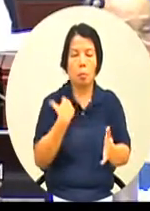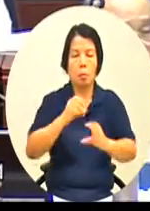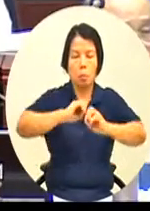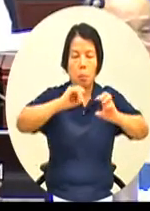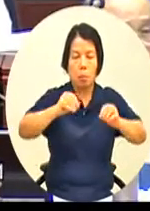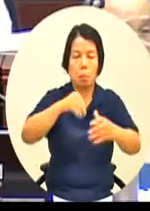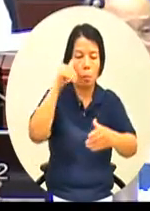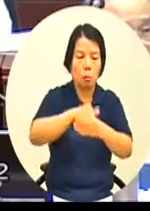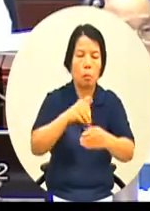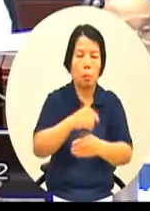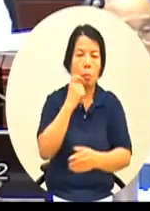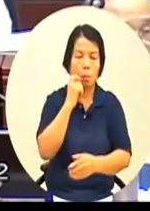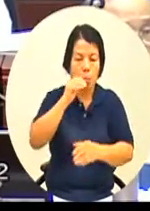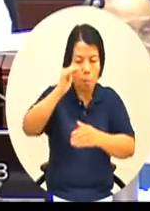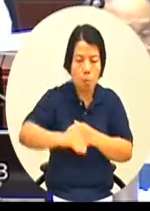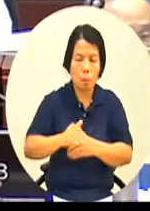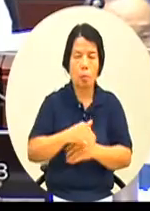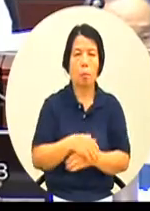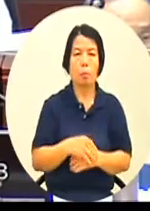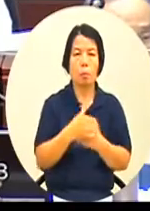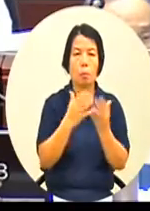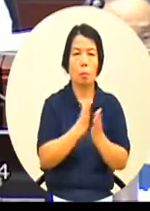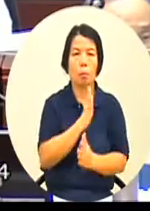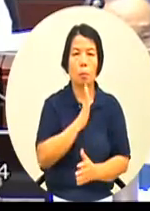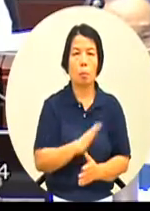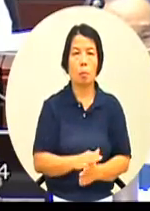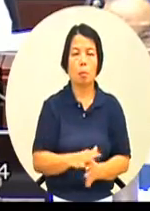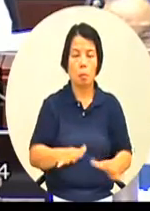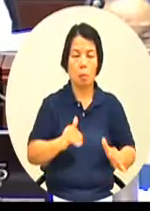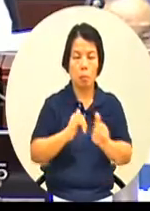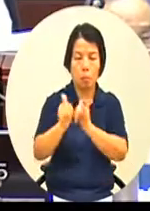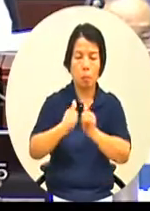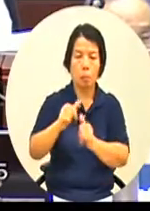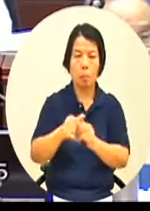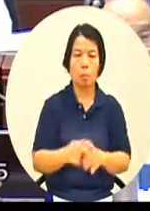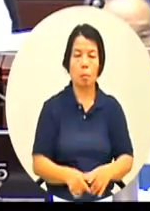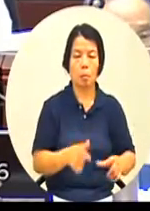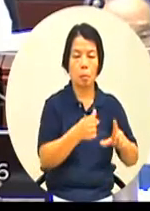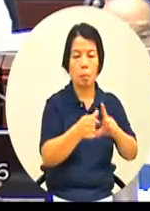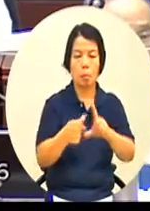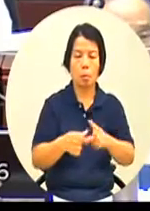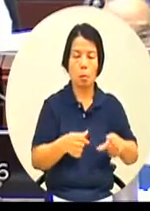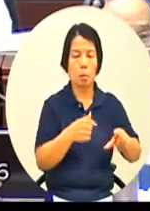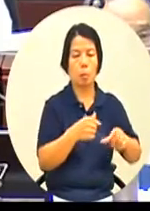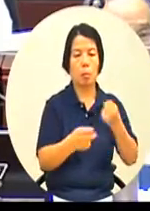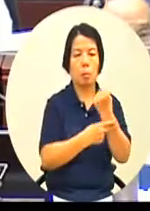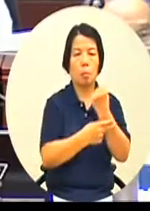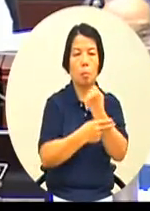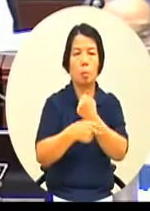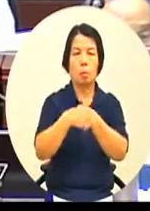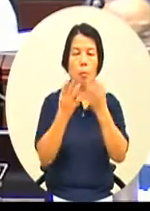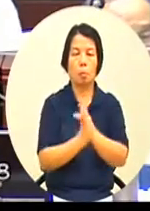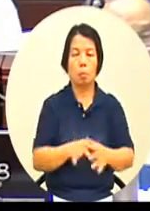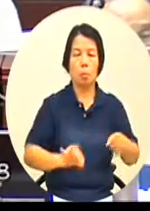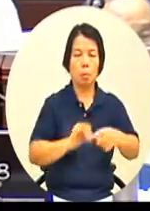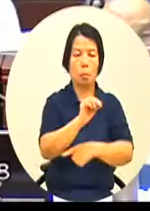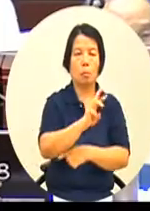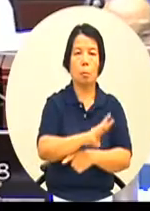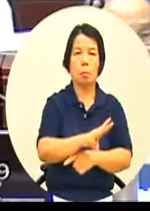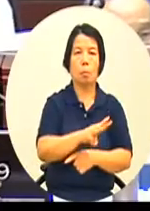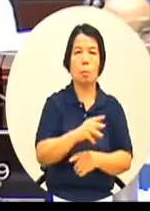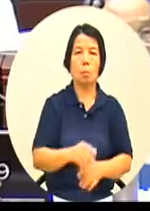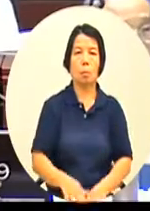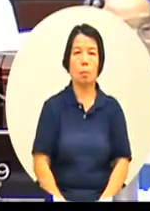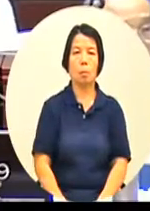但是宾县这个呢，我们的投票率就那个市民来讲，区里民来讲是达到 3% 啊。那